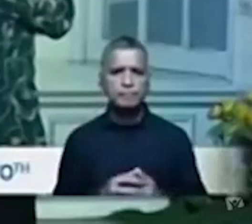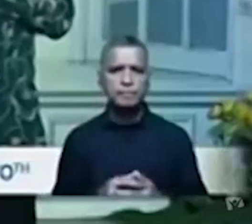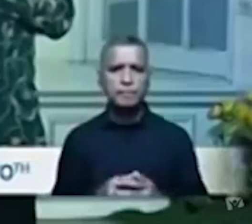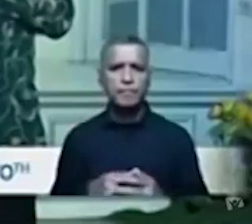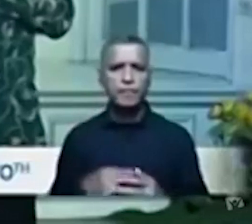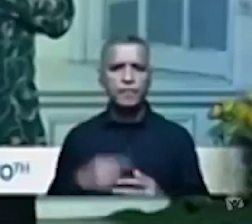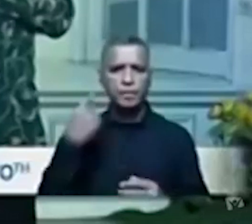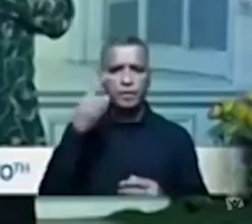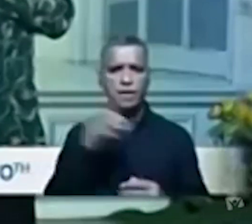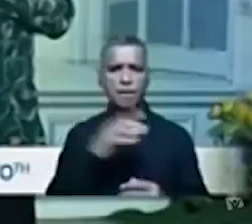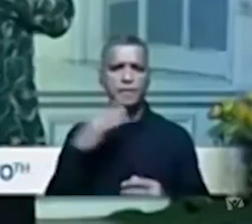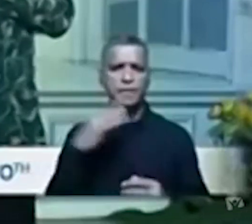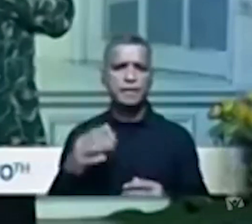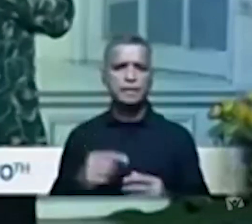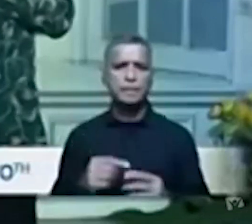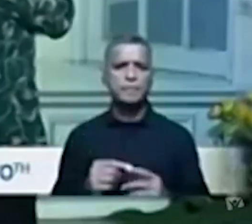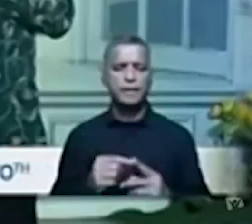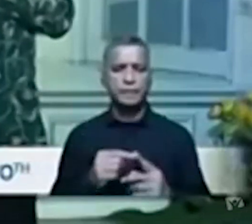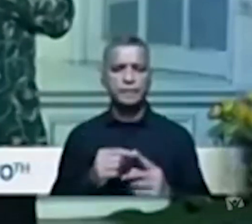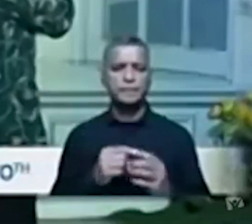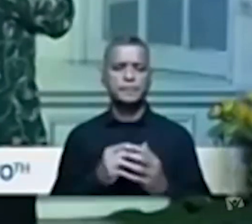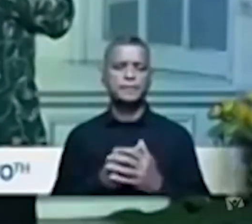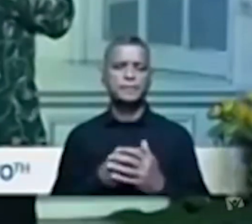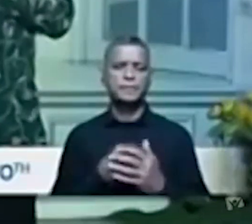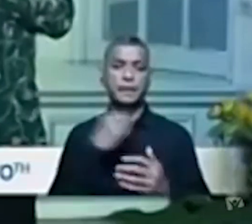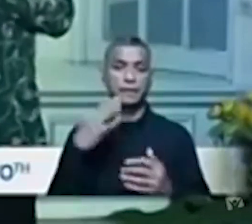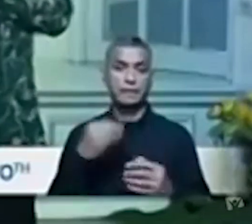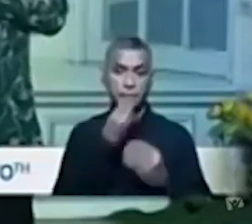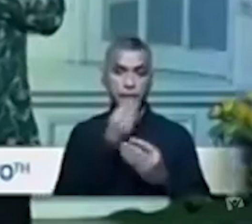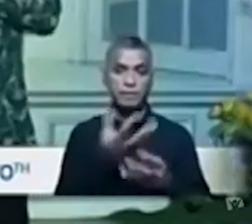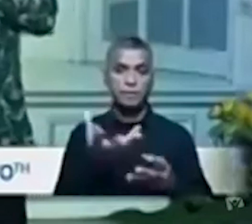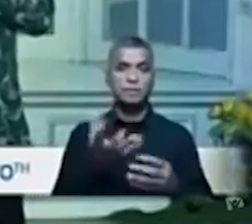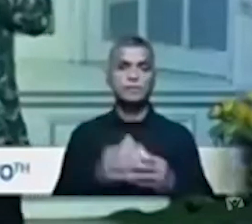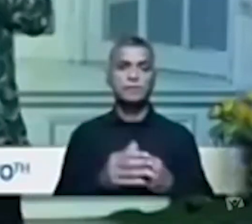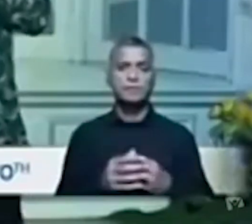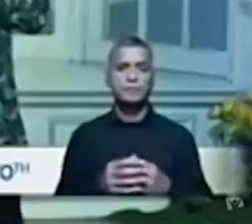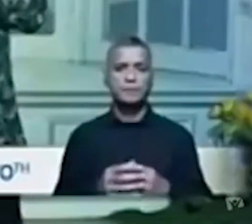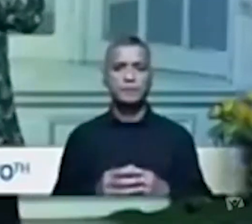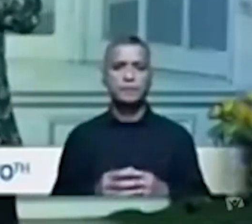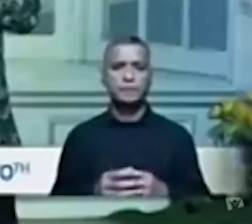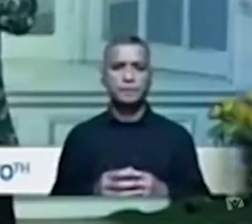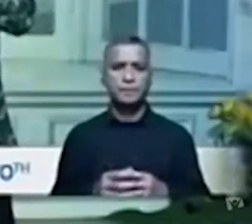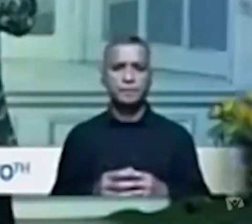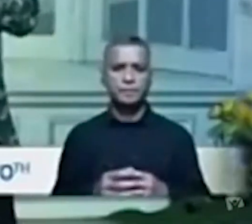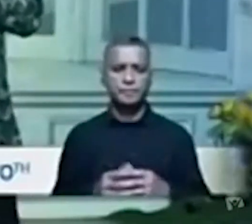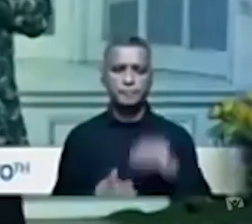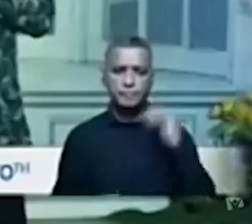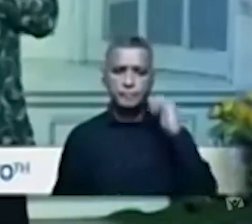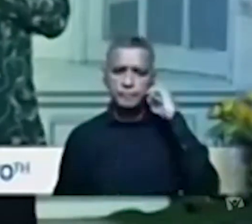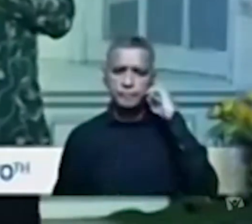Binsar Sagala, MA, Sekretaris Uni Indonesia Kawasan Barat. Kami persilakan.